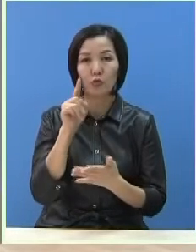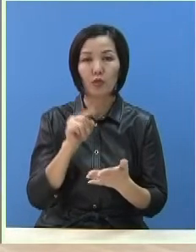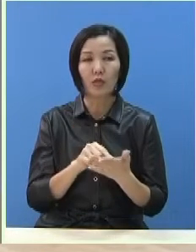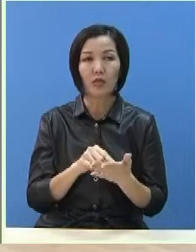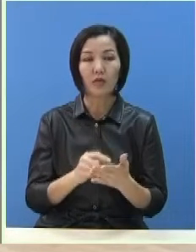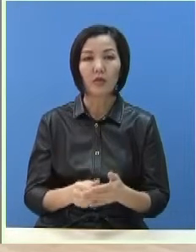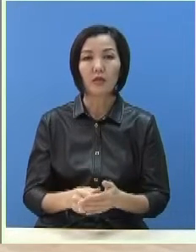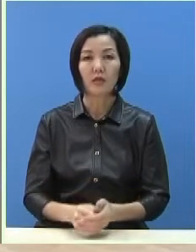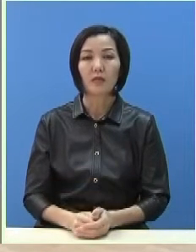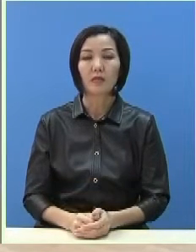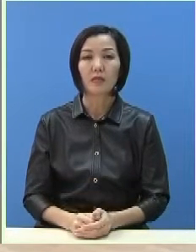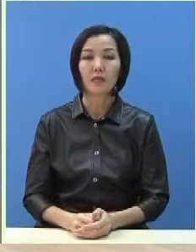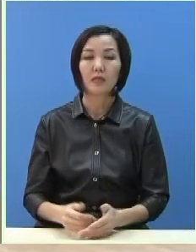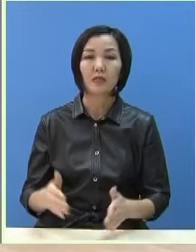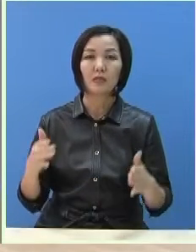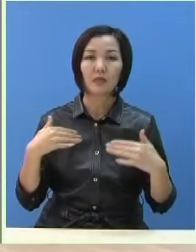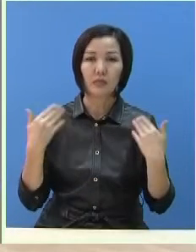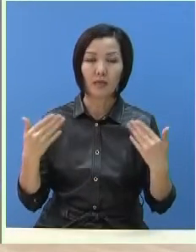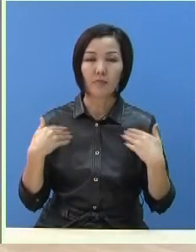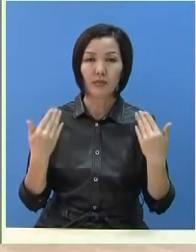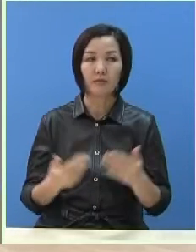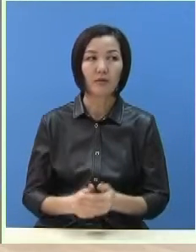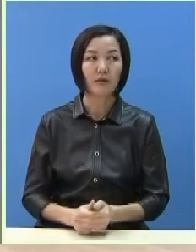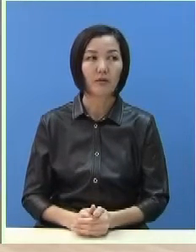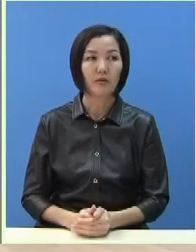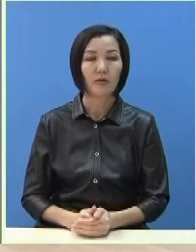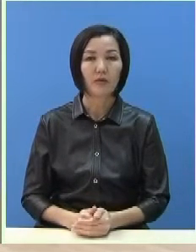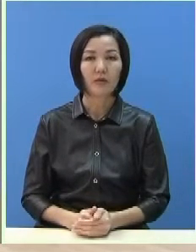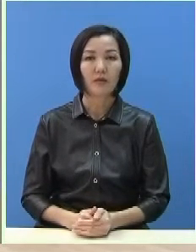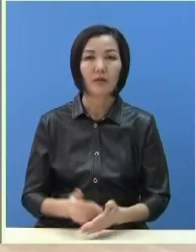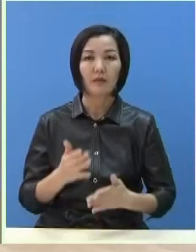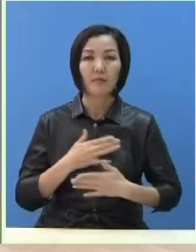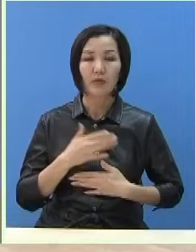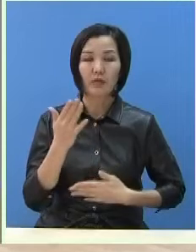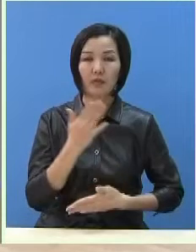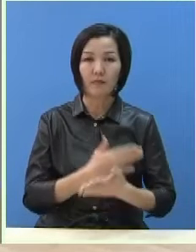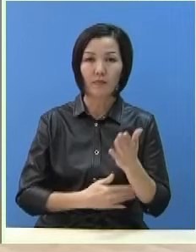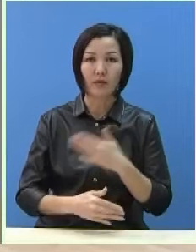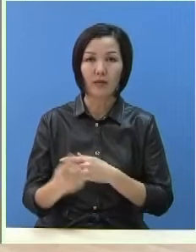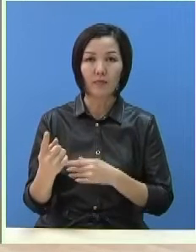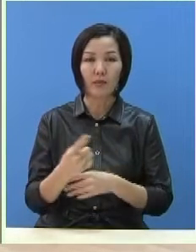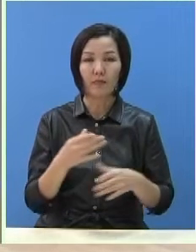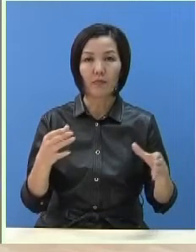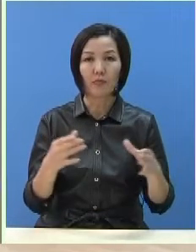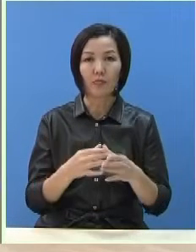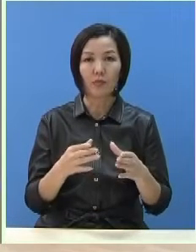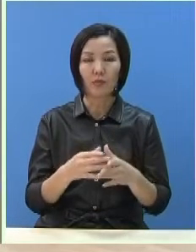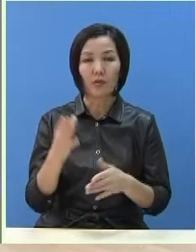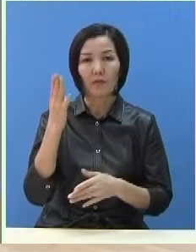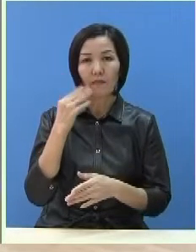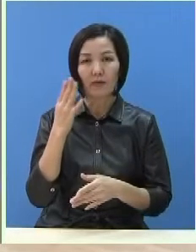Алло, здравствуйте. Ассалаумалейкум, ба, я? Я инвалид по зрению первой группы, проживаю в